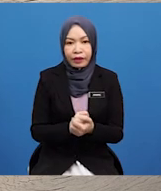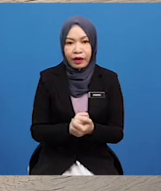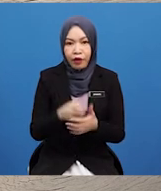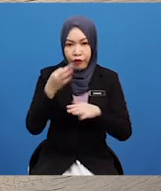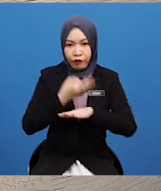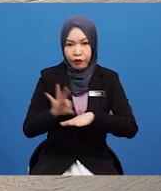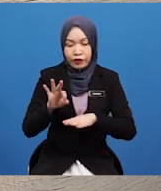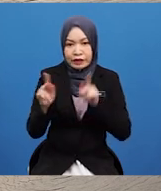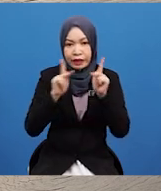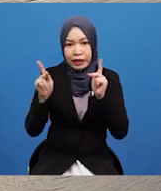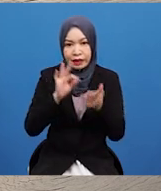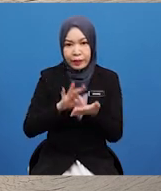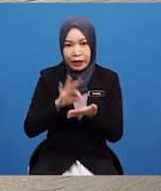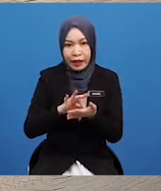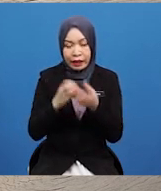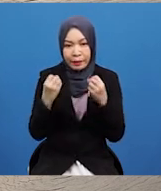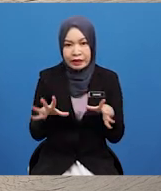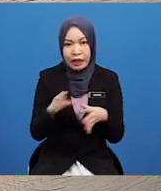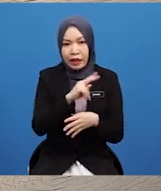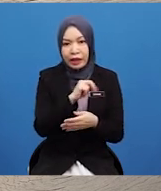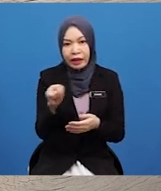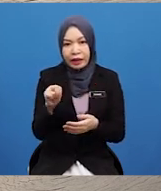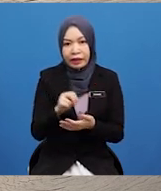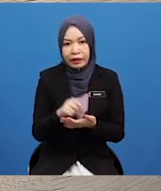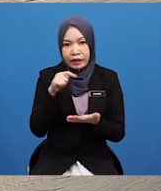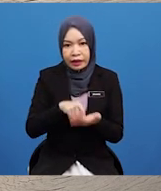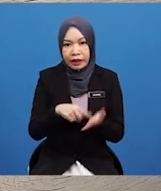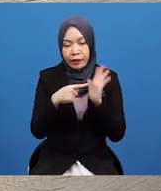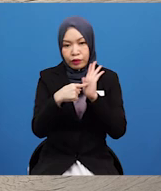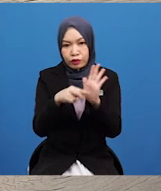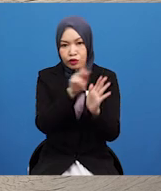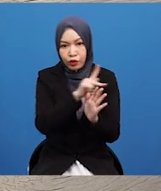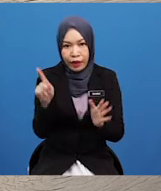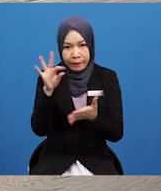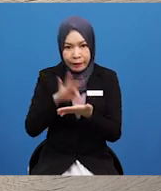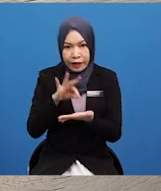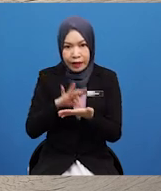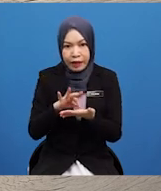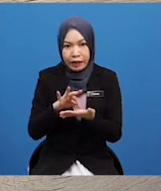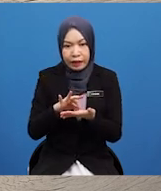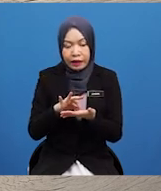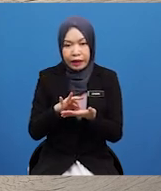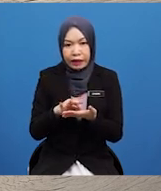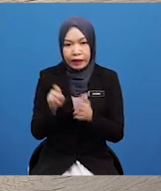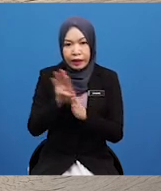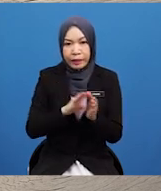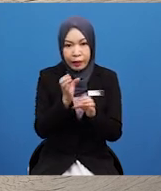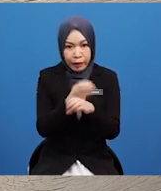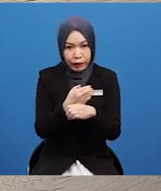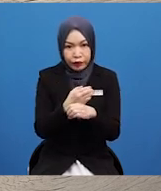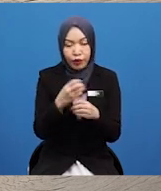kata bilangan pecahan adalah untuk satu, menunjukkan bilangan berbentuk pecahan